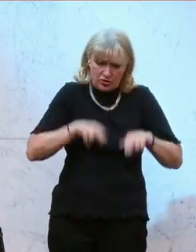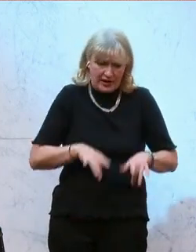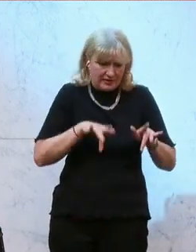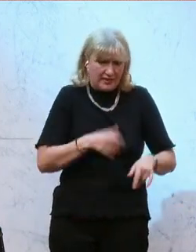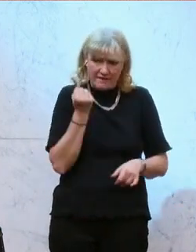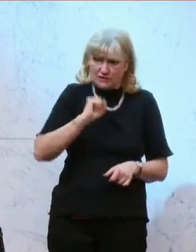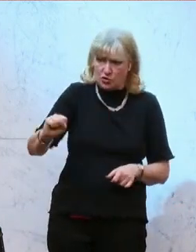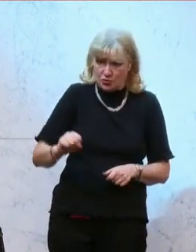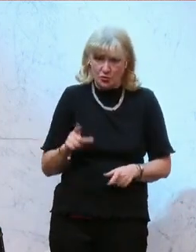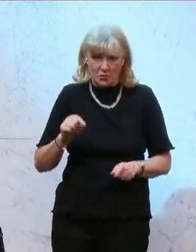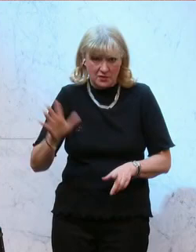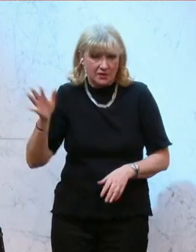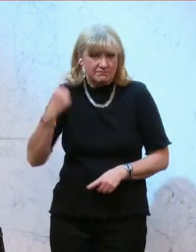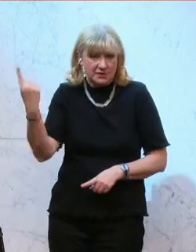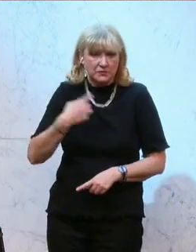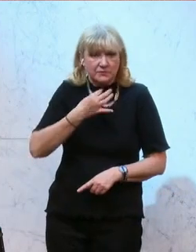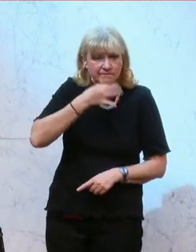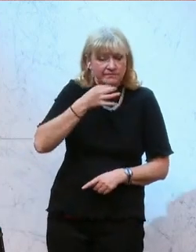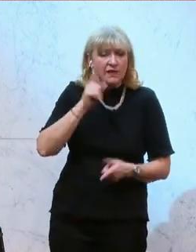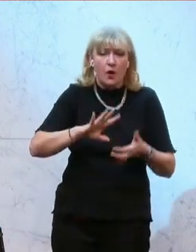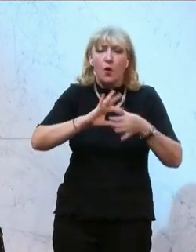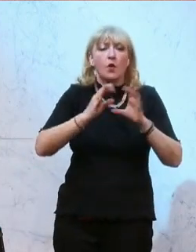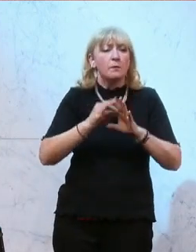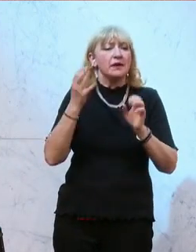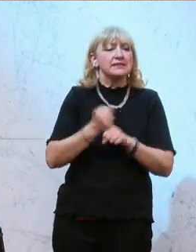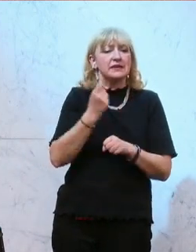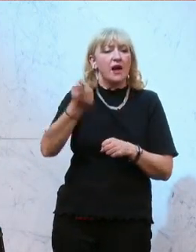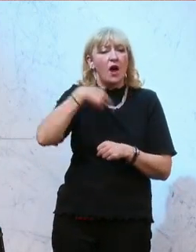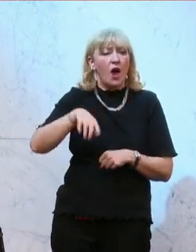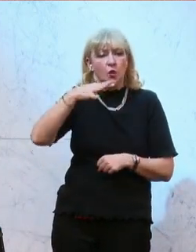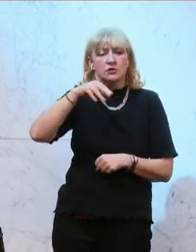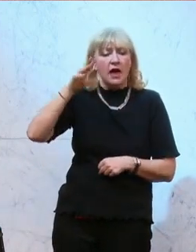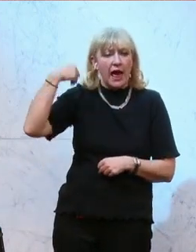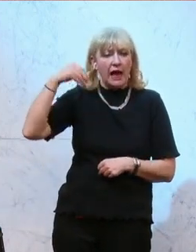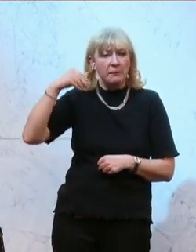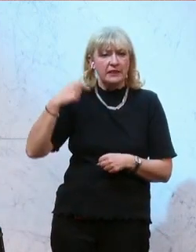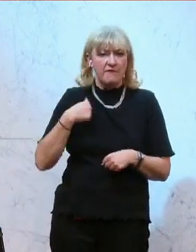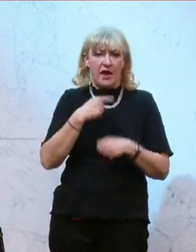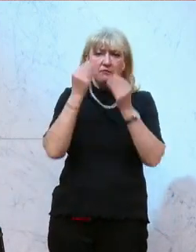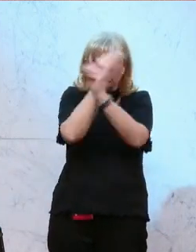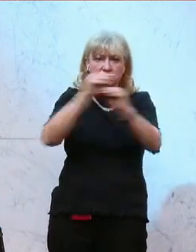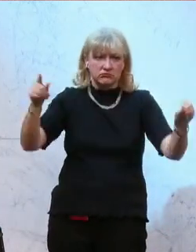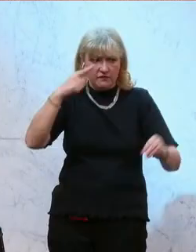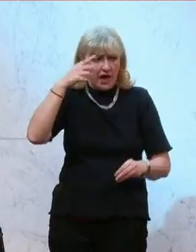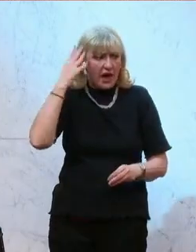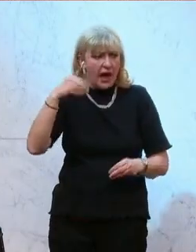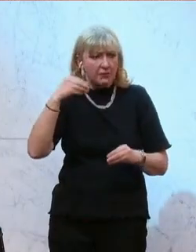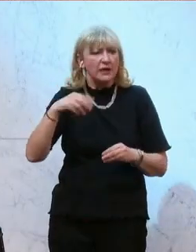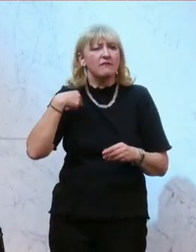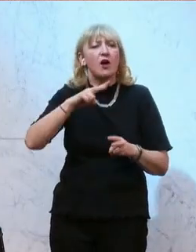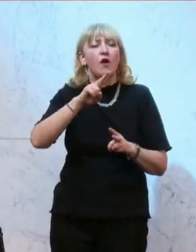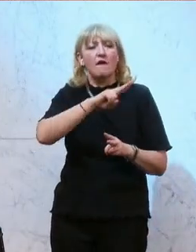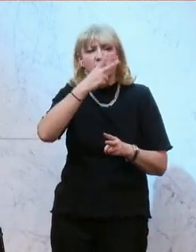In diesem Hearing hat sich übrigens auch ein Olympiasieger aus Armenien zu Wort gemeldet. Sie wissen, Armenien, das völkerrechtswidrig von